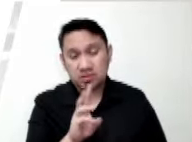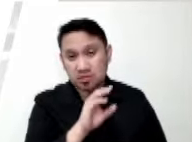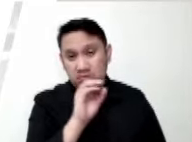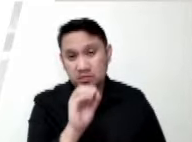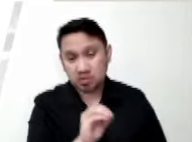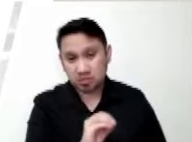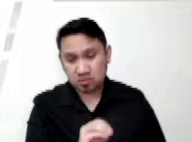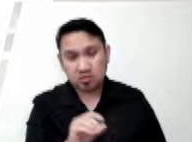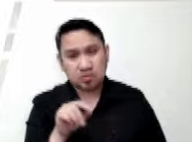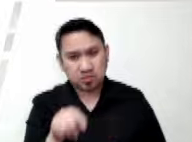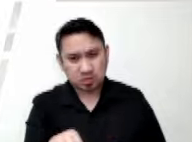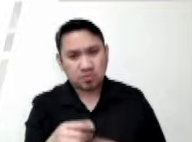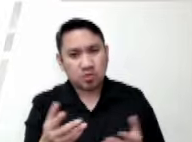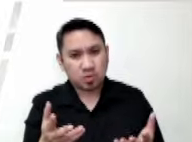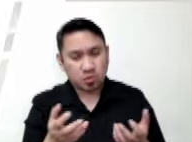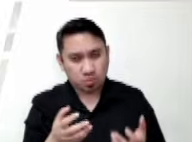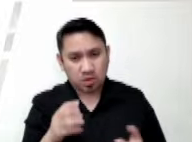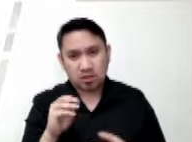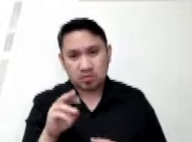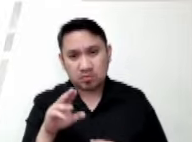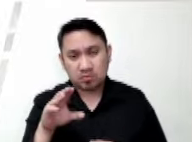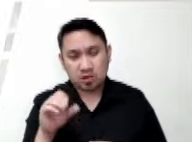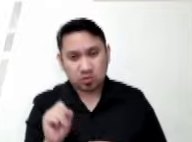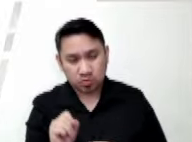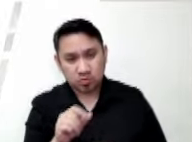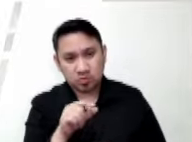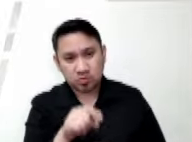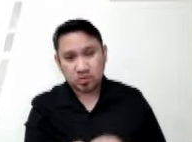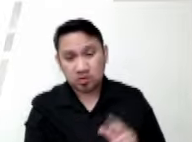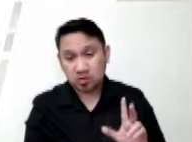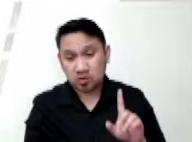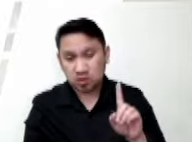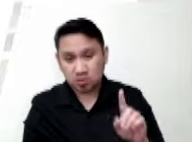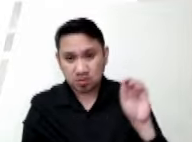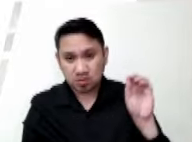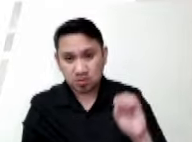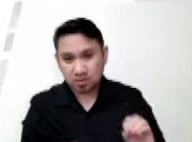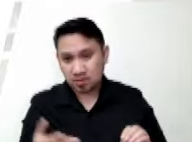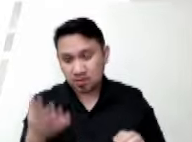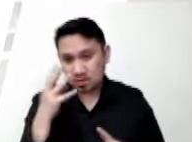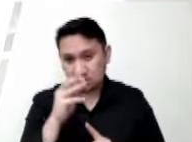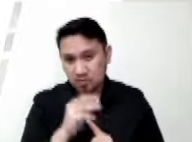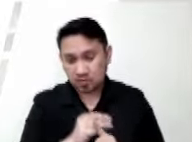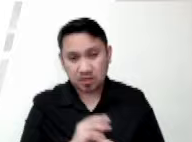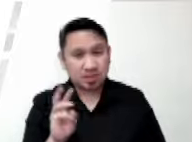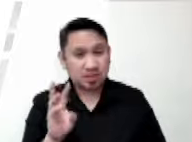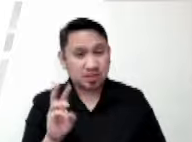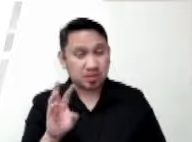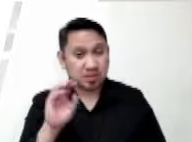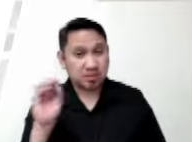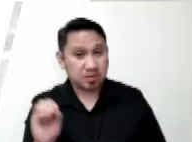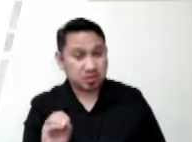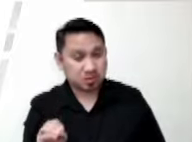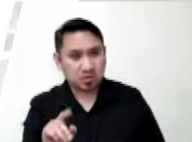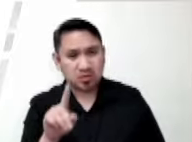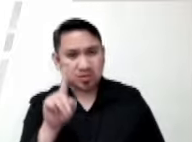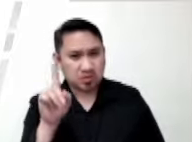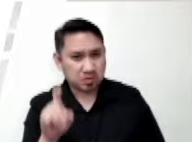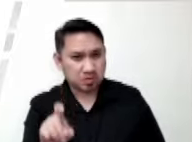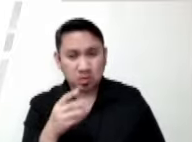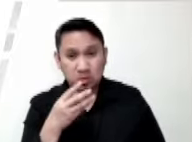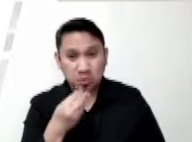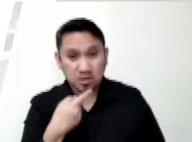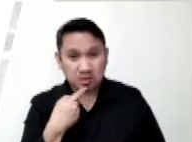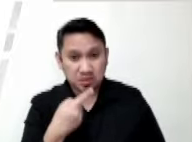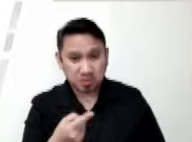Pro Marcos admin mas mataas sa 31% noong Marso 16% naman sa mga tinanong ang nagsabing